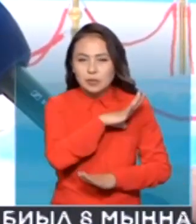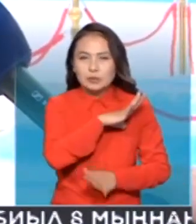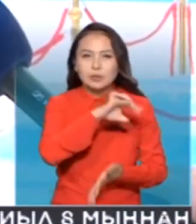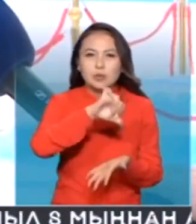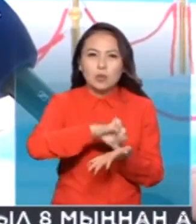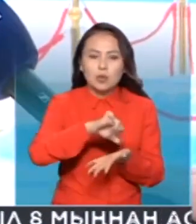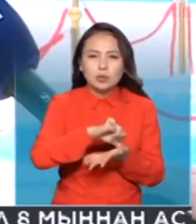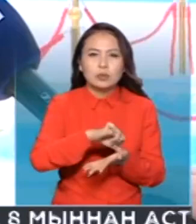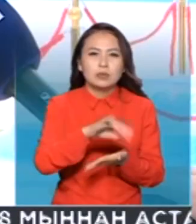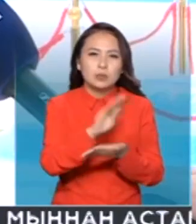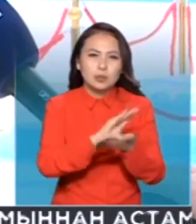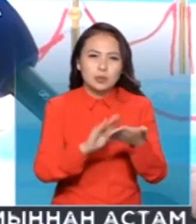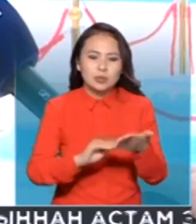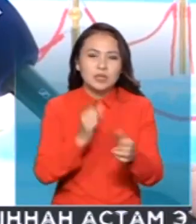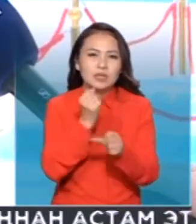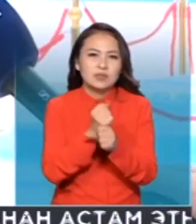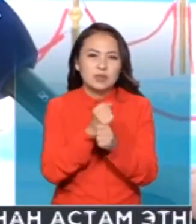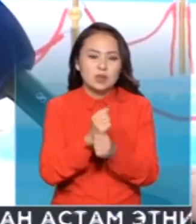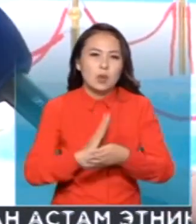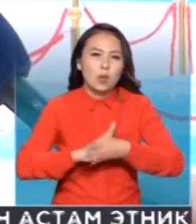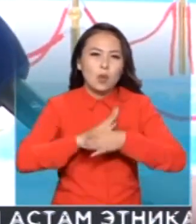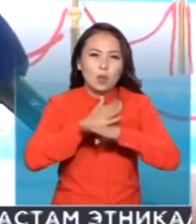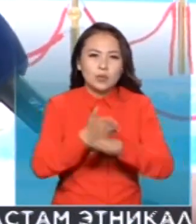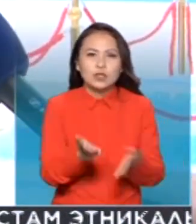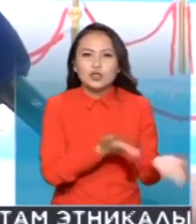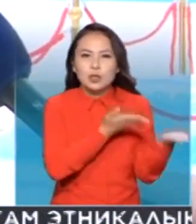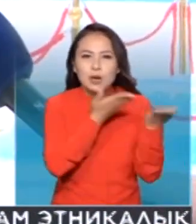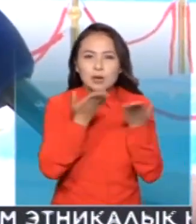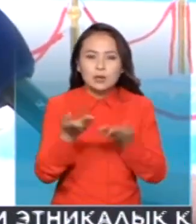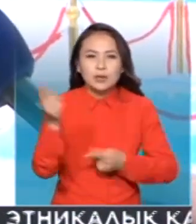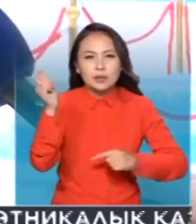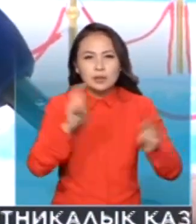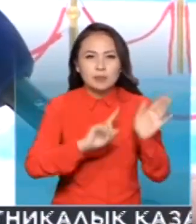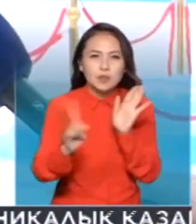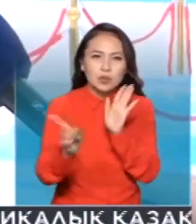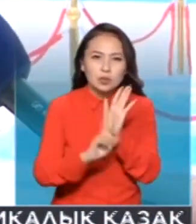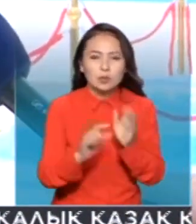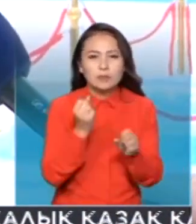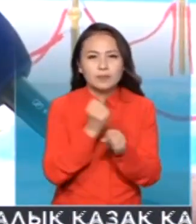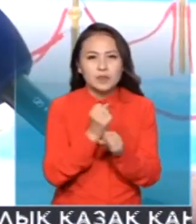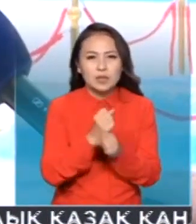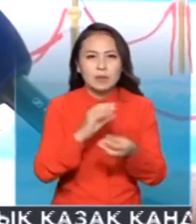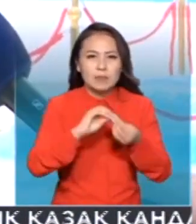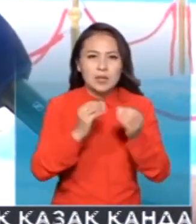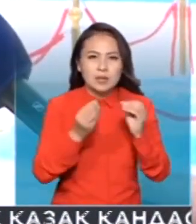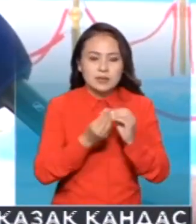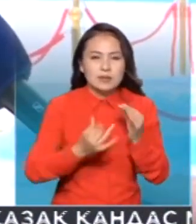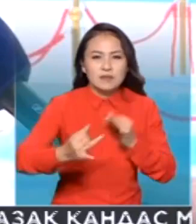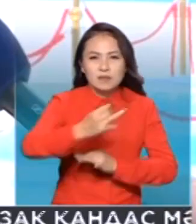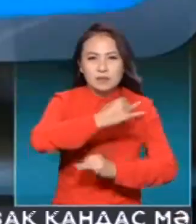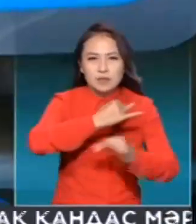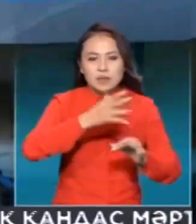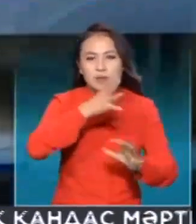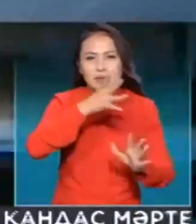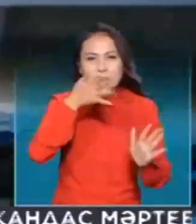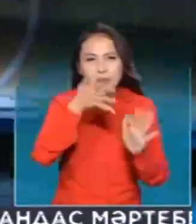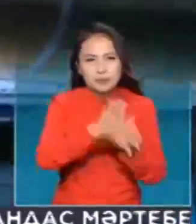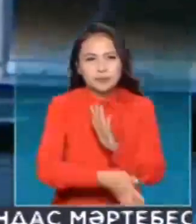шараның мазмұнын, өту барысын, қонақтарды шақыру, олардың келіп кетуін ұйымдастыру секілді жұмыстарға осынша уақыт